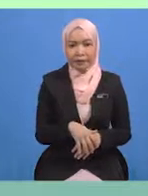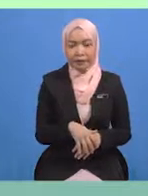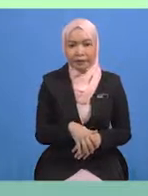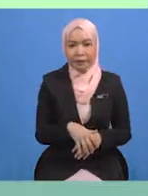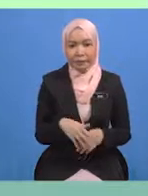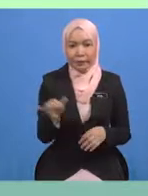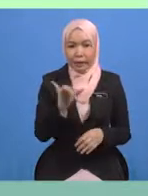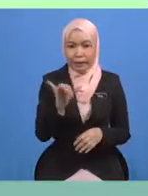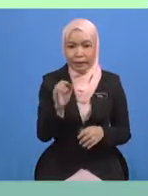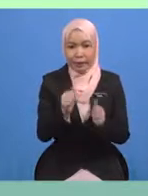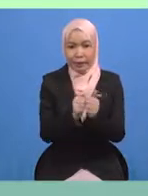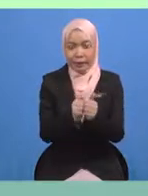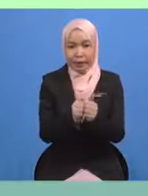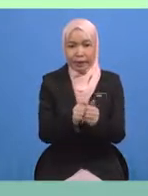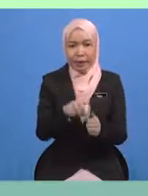sama dengan